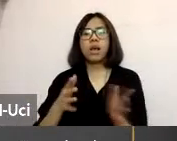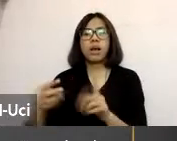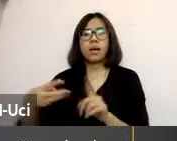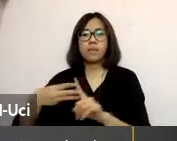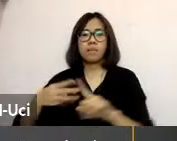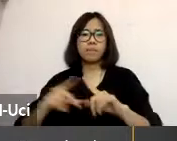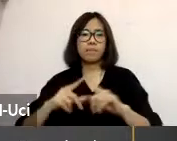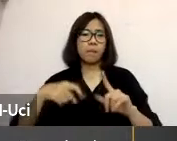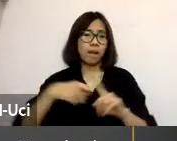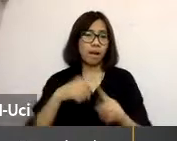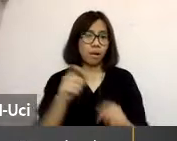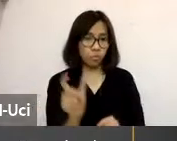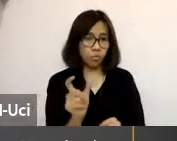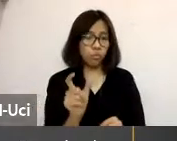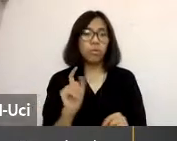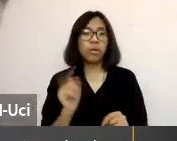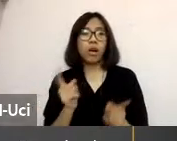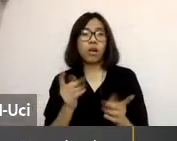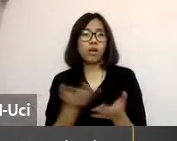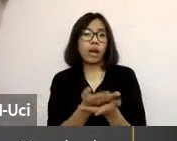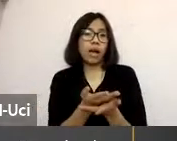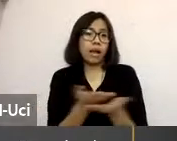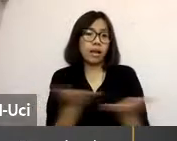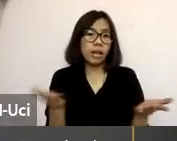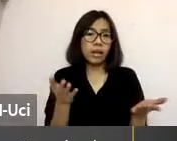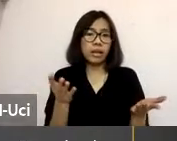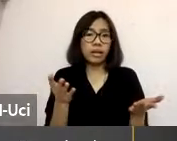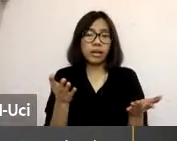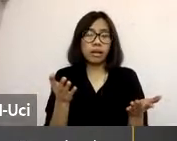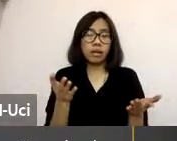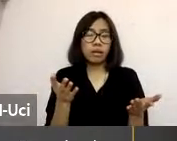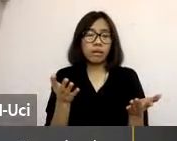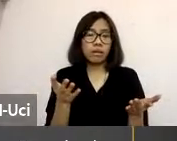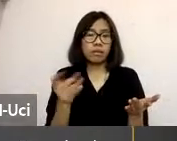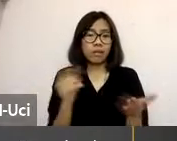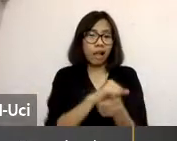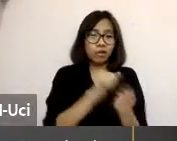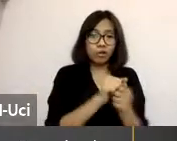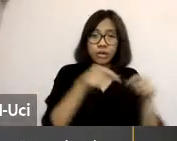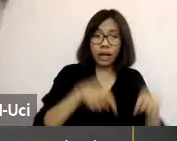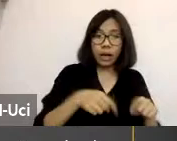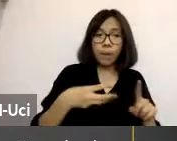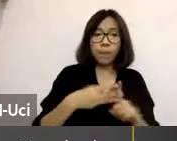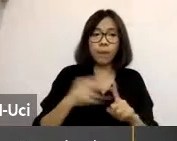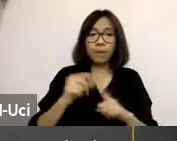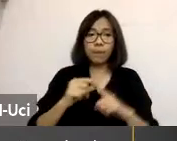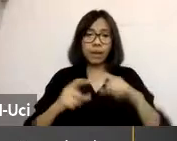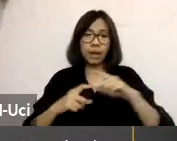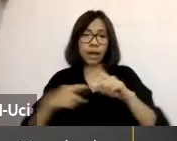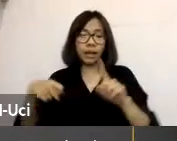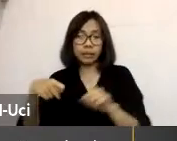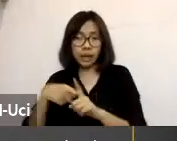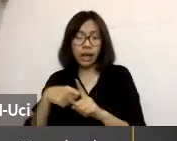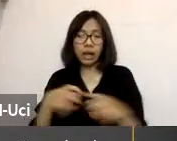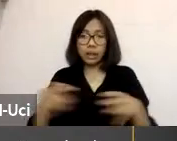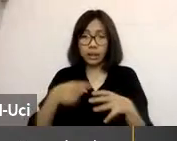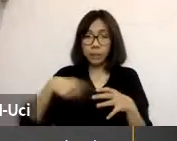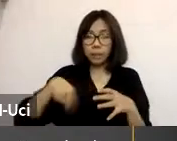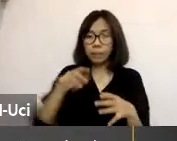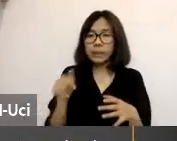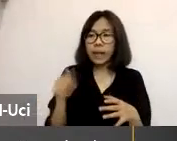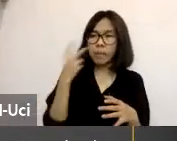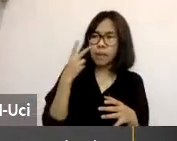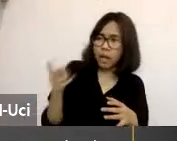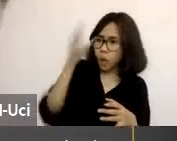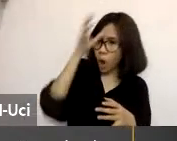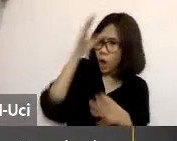diterapkan dalam kasus ini bpsk bisa memanggil pelaku usaha yang